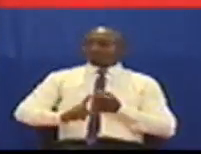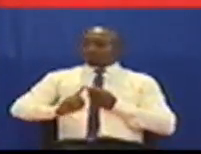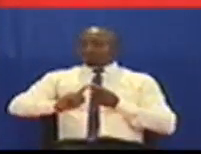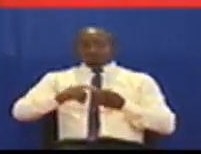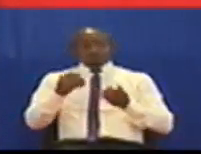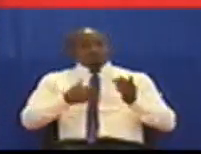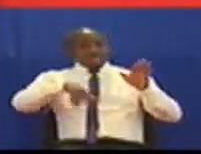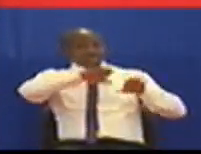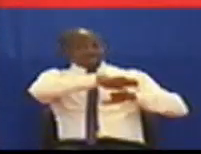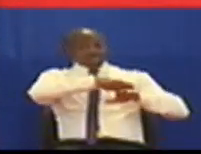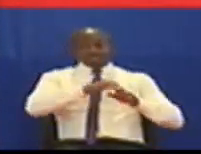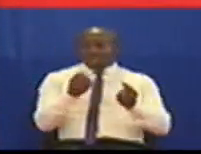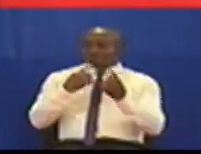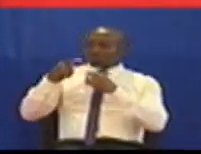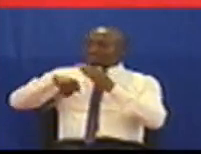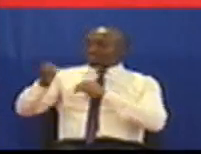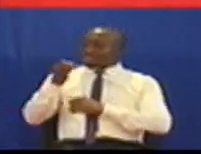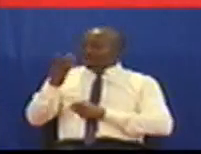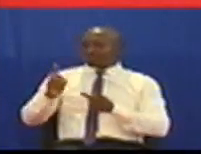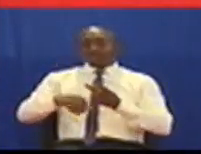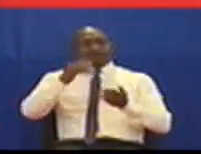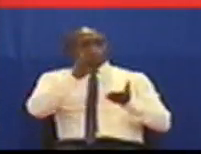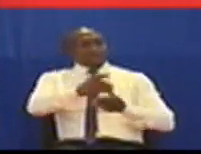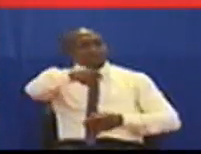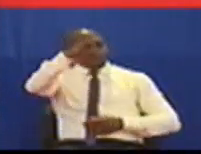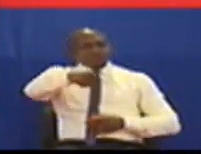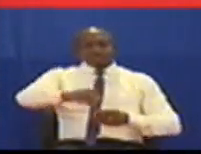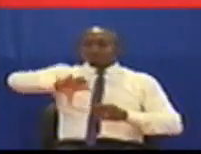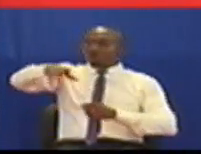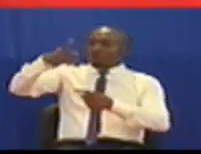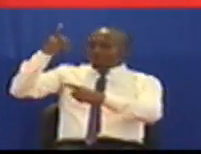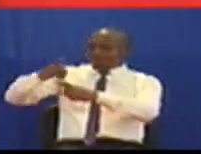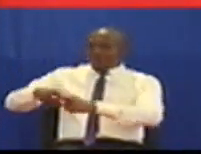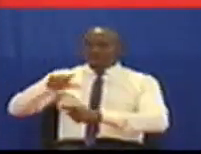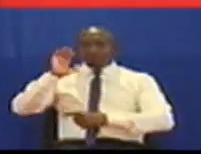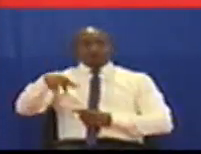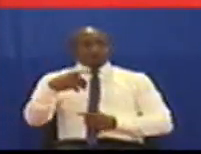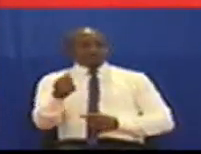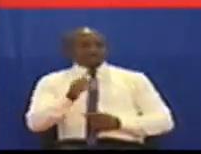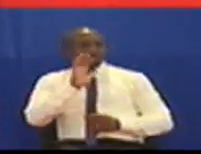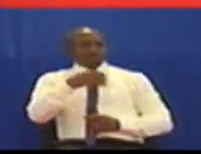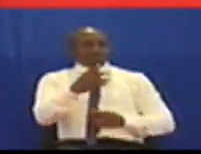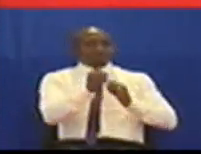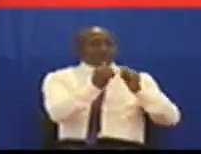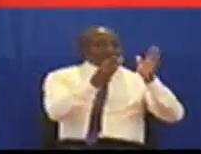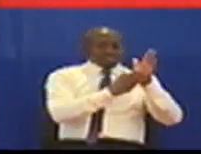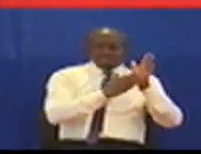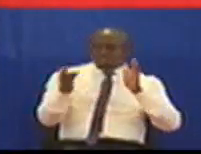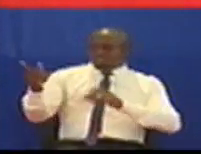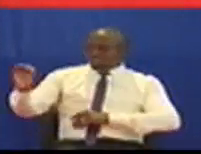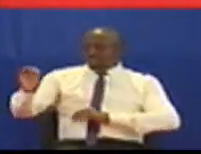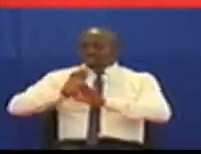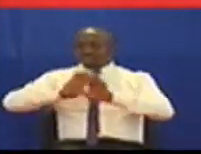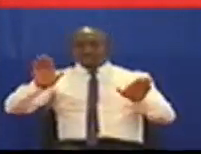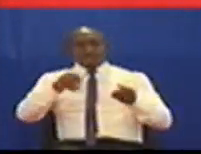alivyoongea mwenyekiti wetu waekiza kwenye taarifa ya pale, amepongeza mkoa wa Mara. Mwaka huu wa fedha unaoisha 2019-20 tayari